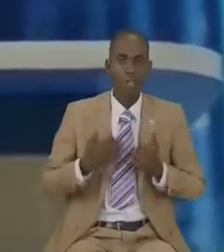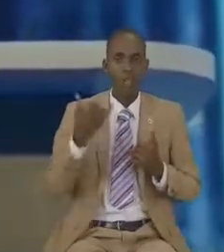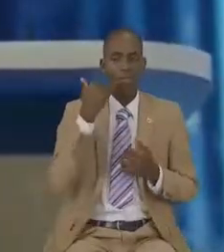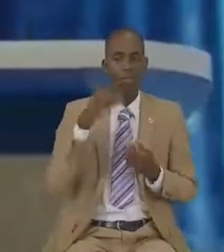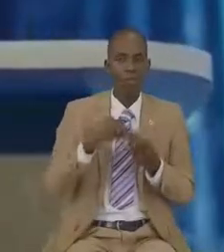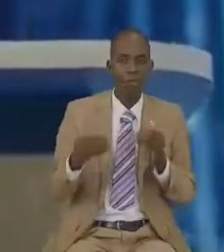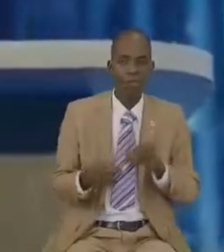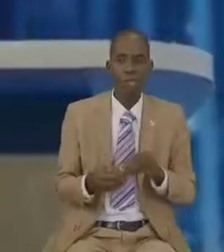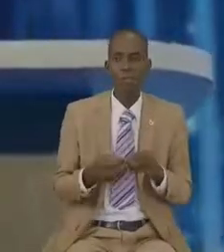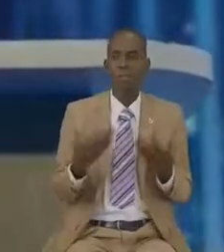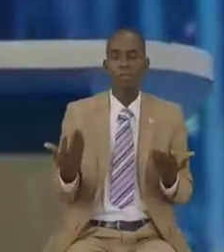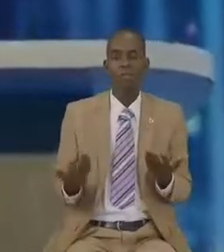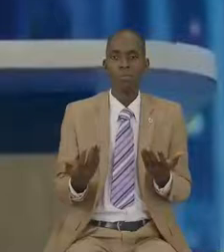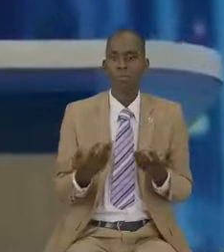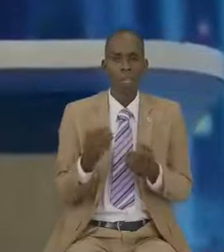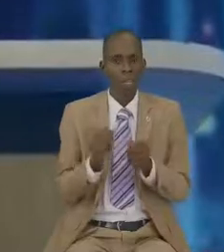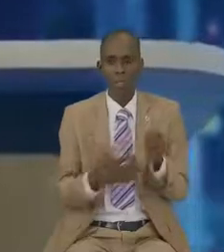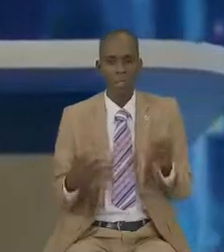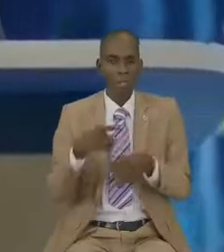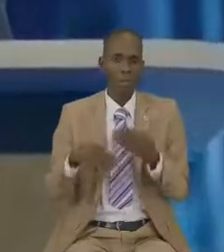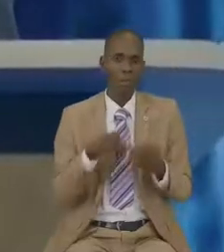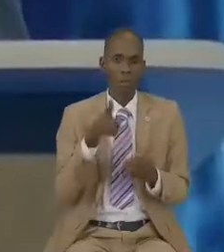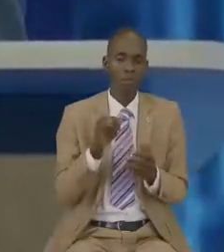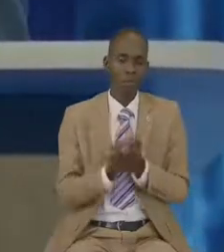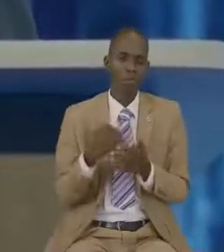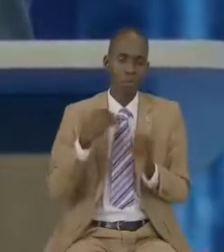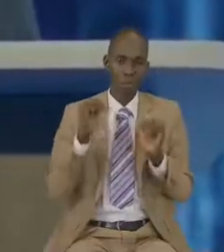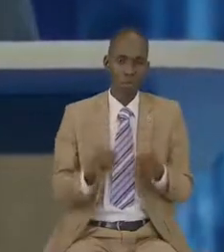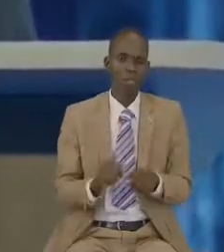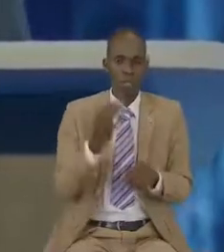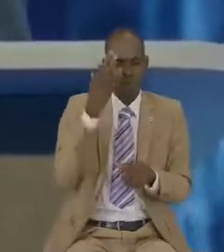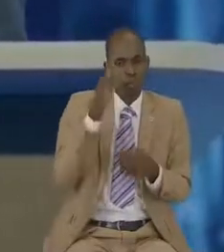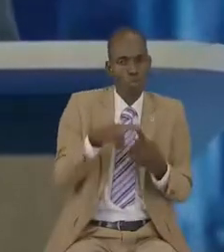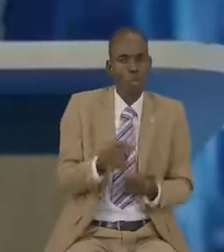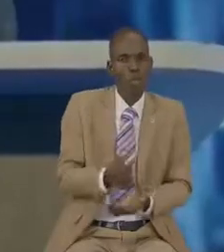que Dieu a fait. Je suis libre et pardonné.